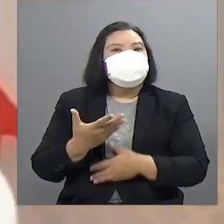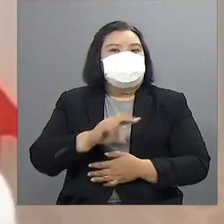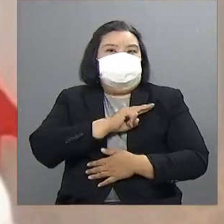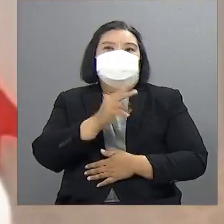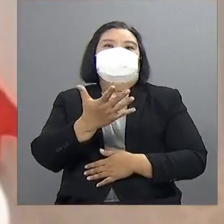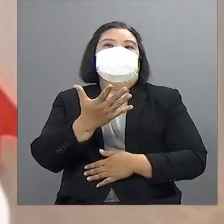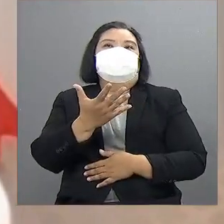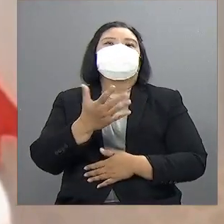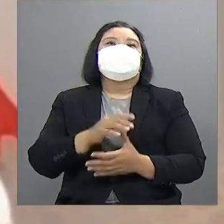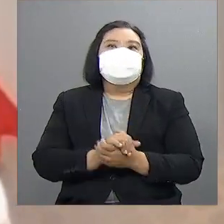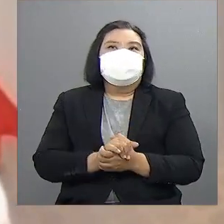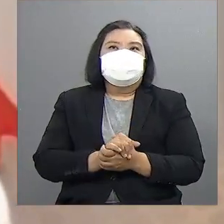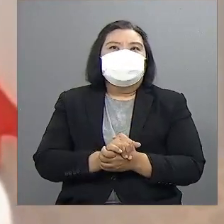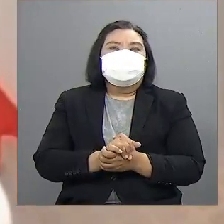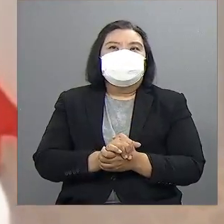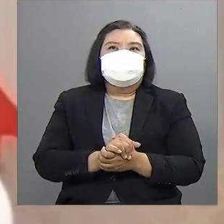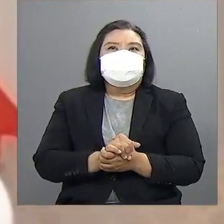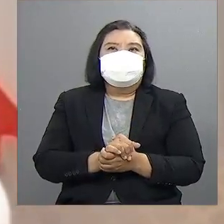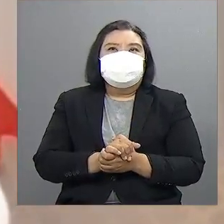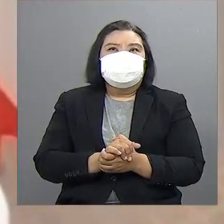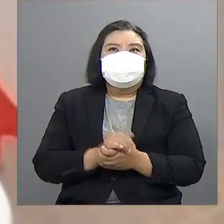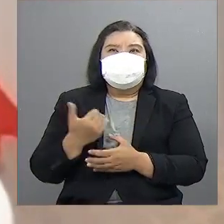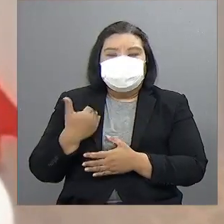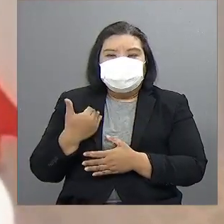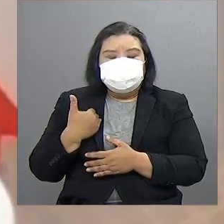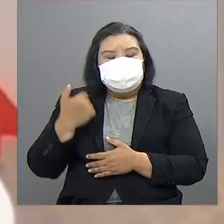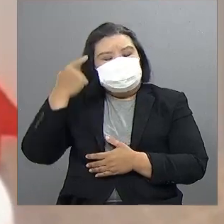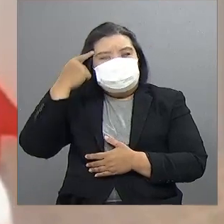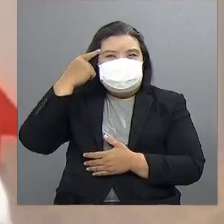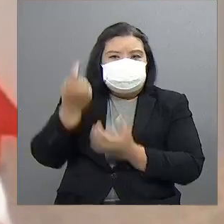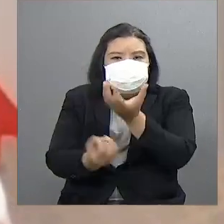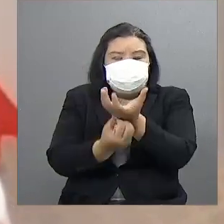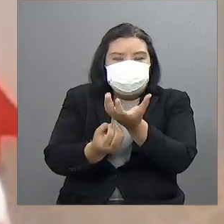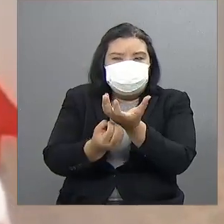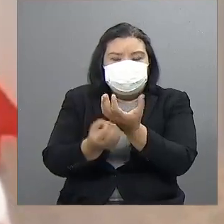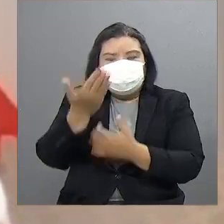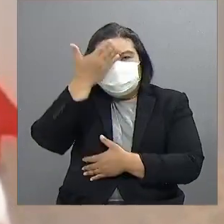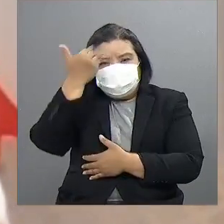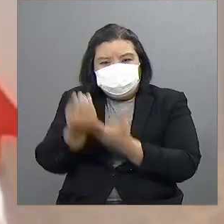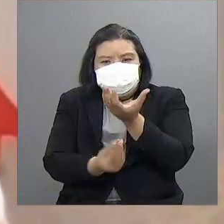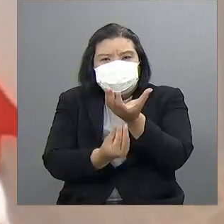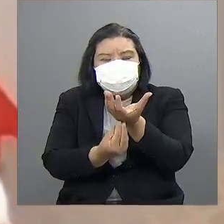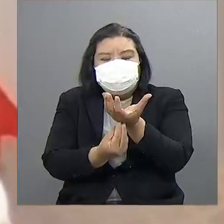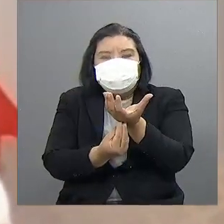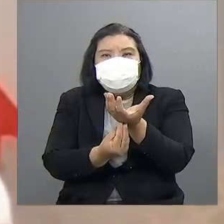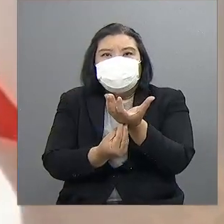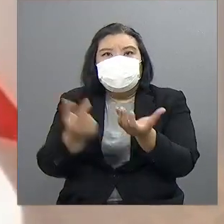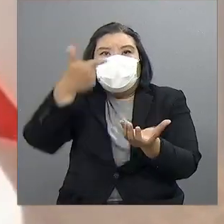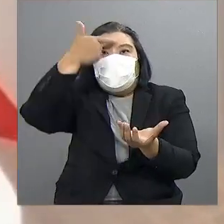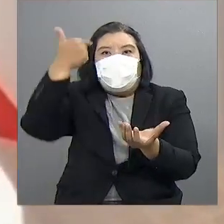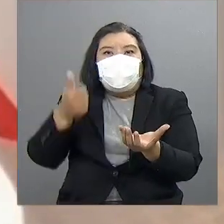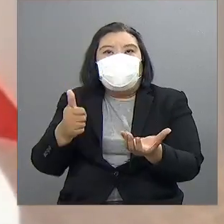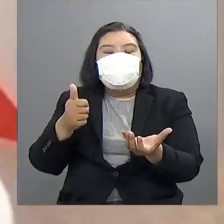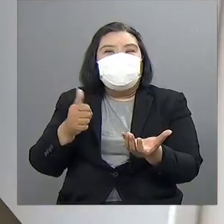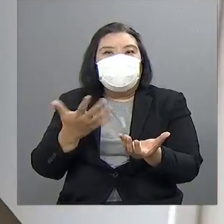จจะไปหุงข้าวอาจจะเปิดเตาแก๊สทิ้งไว้ก็ได้ลดปริมไฟไหม้อย่างนี้ก็มี